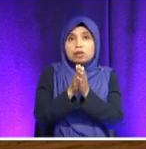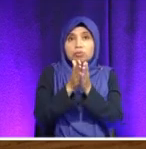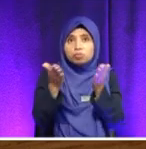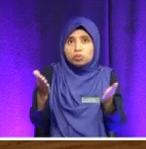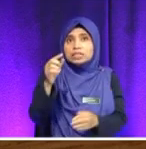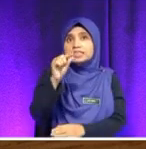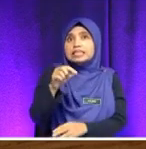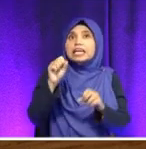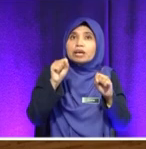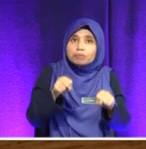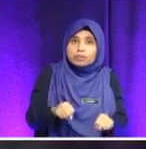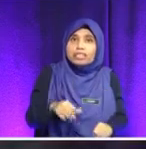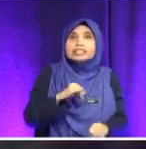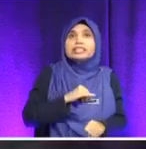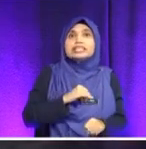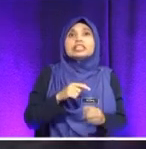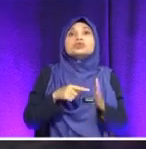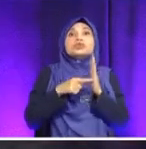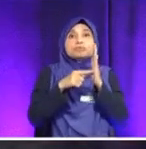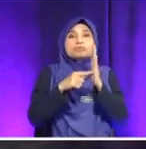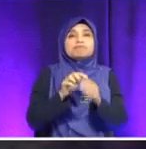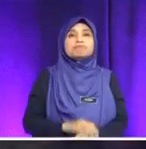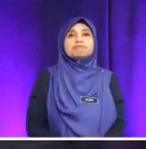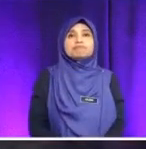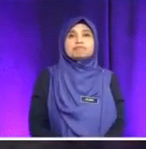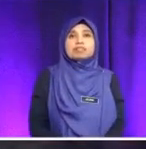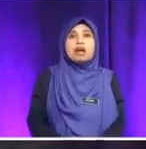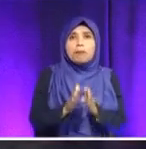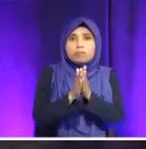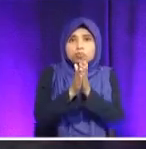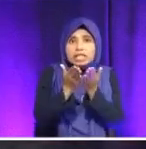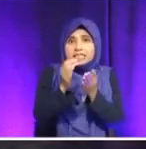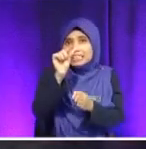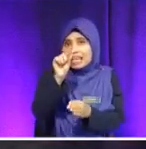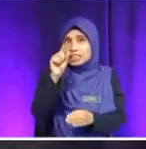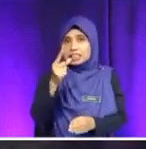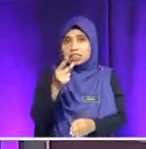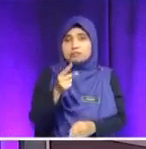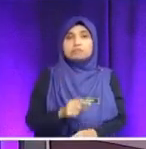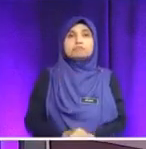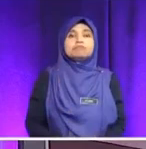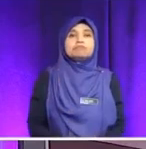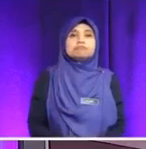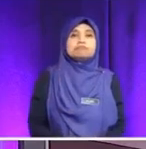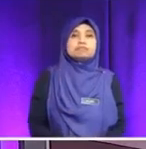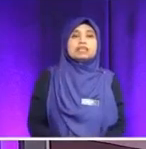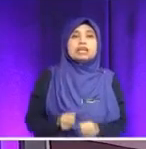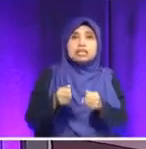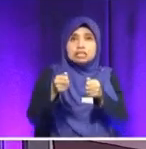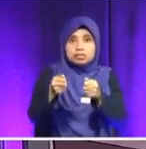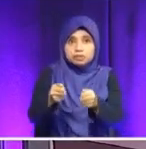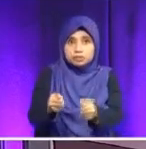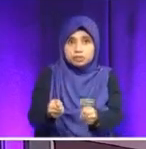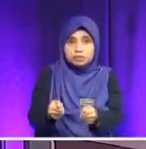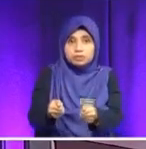sedikit, boleh saya tunjuk? Okey, maksudnya okay, macam ni. Buka sedikit kad menu seperti ini, kemudian